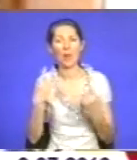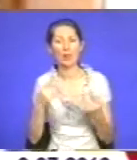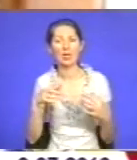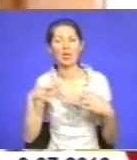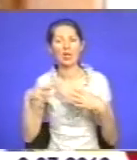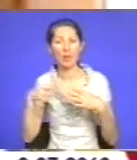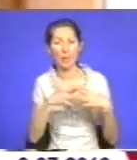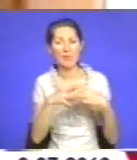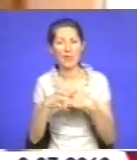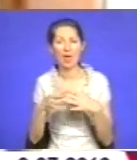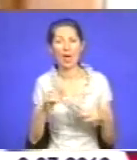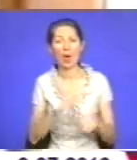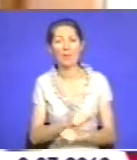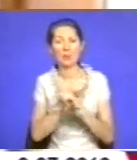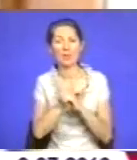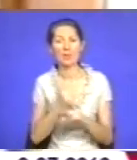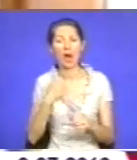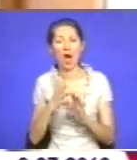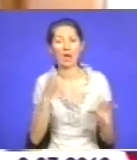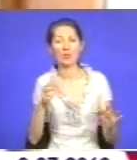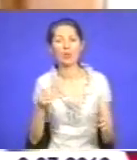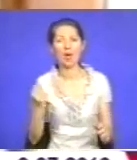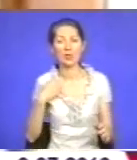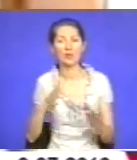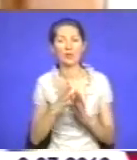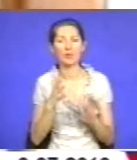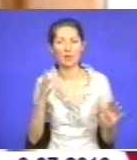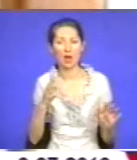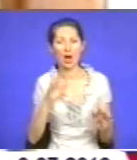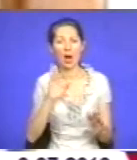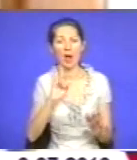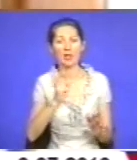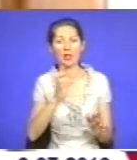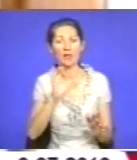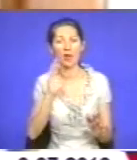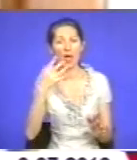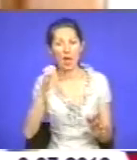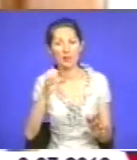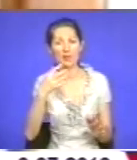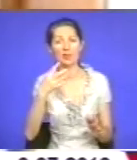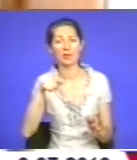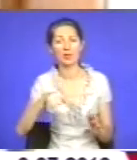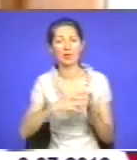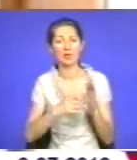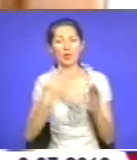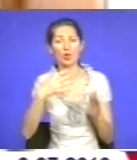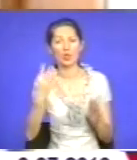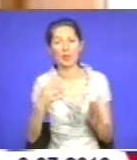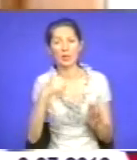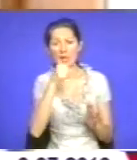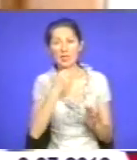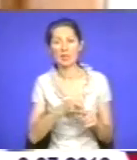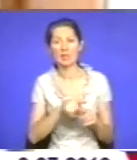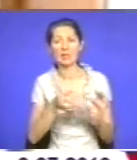армії з військами НКВС, це 44-й рік. І це дуже детально висвітлено на поштівках,